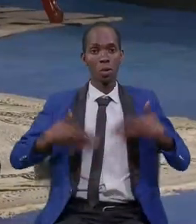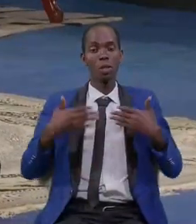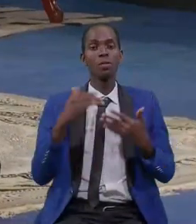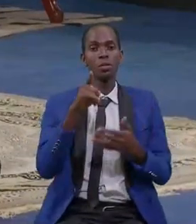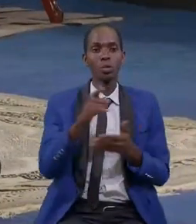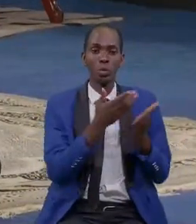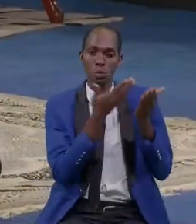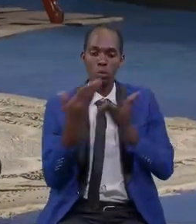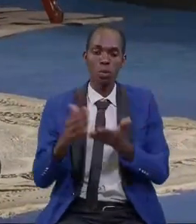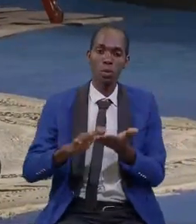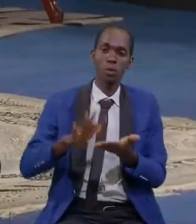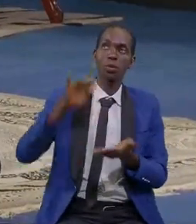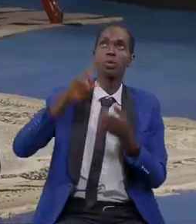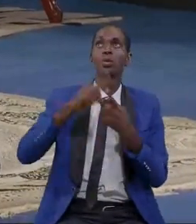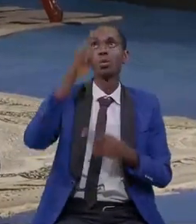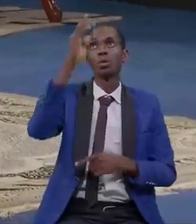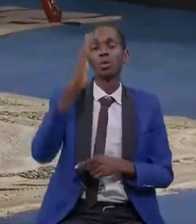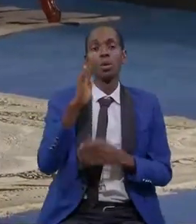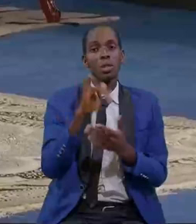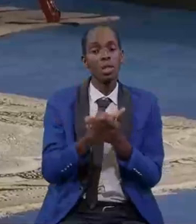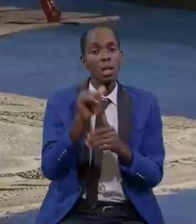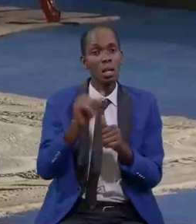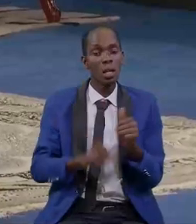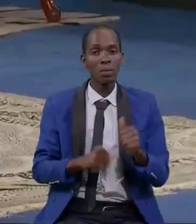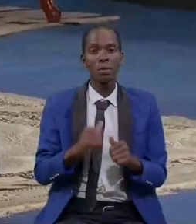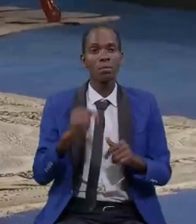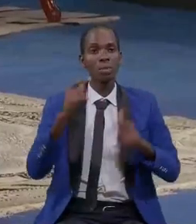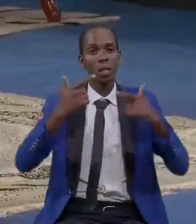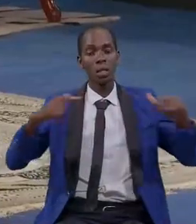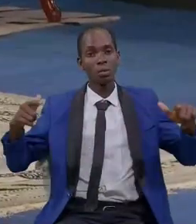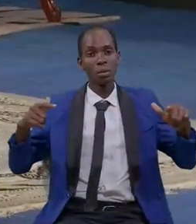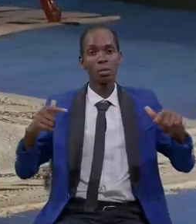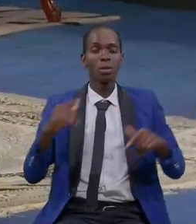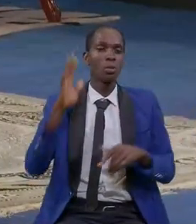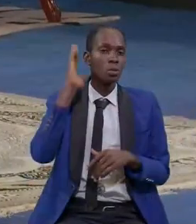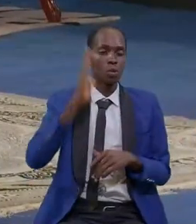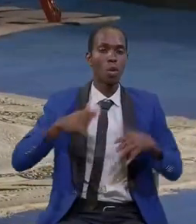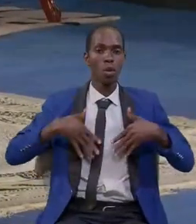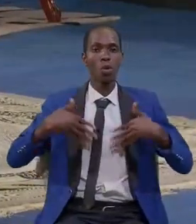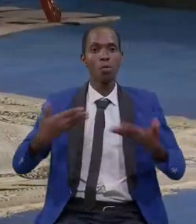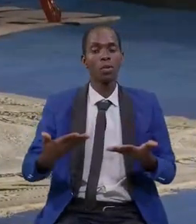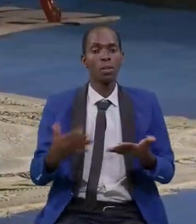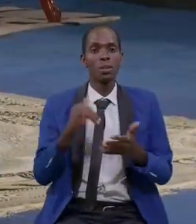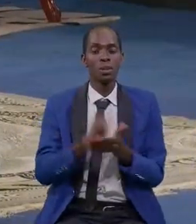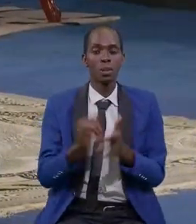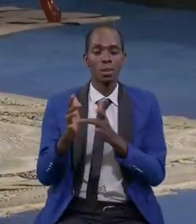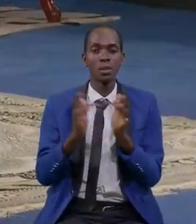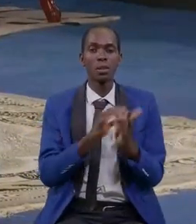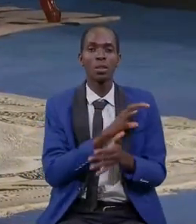gloire à Dieu, pour que toute langue confesse que Jésus-Christ est Seigneur,